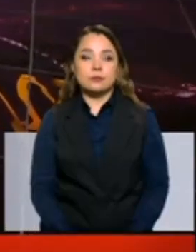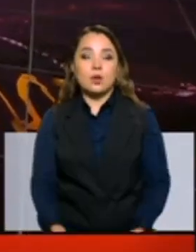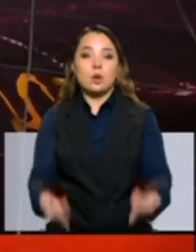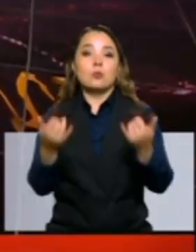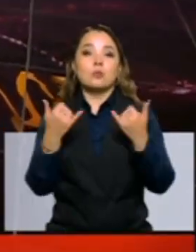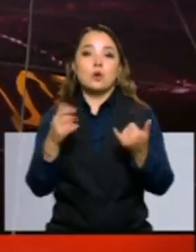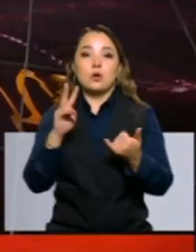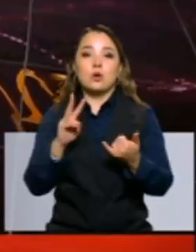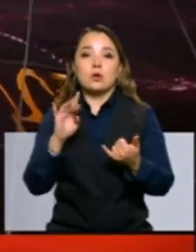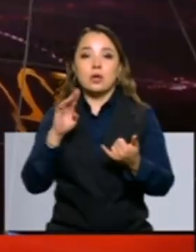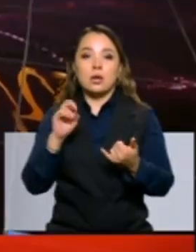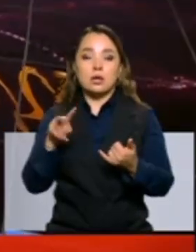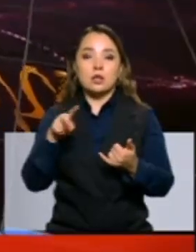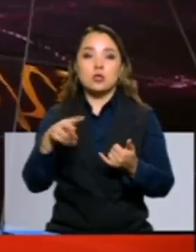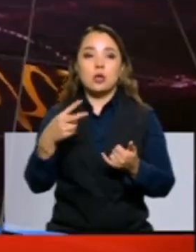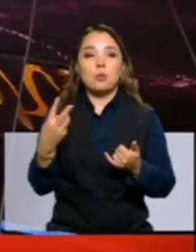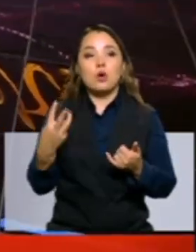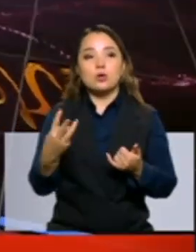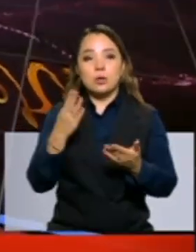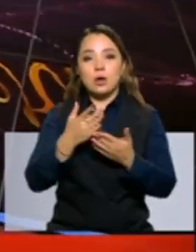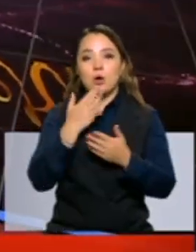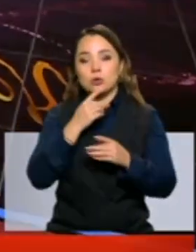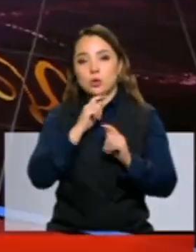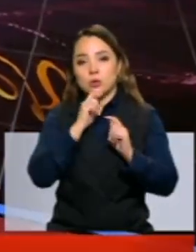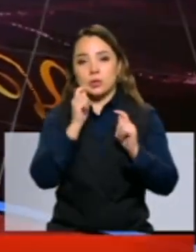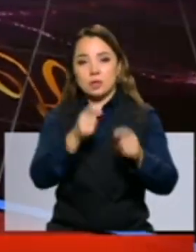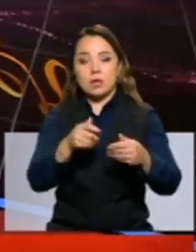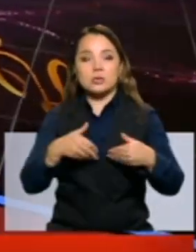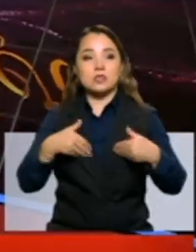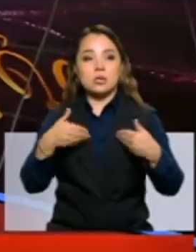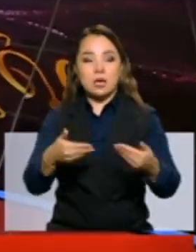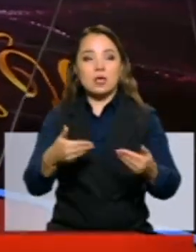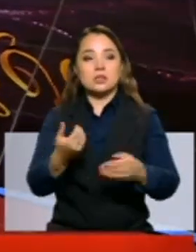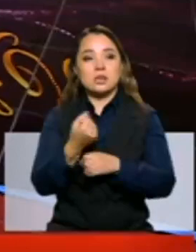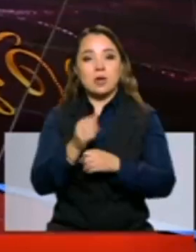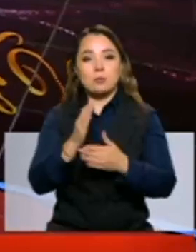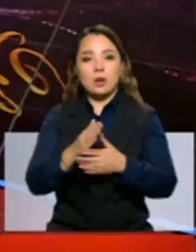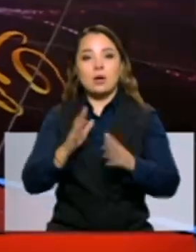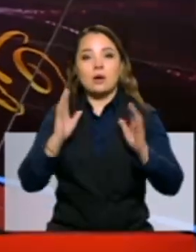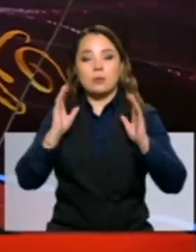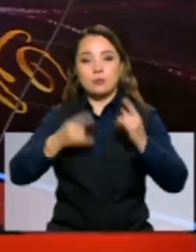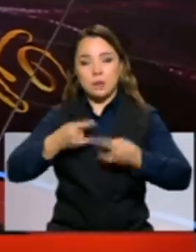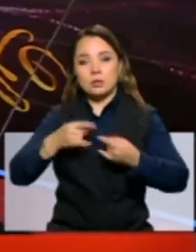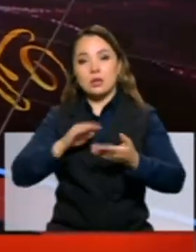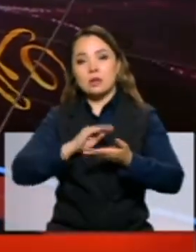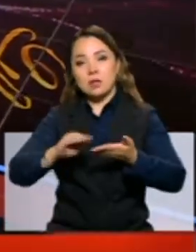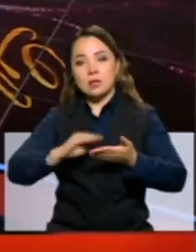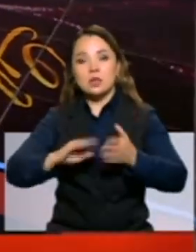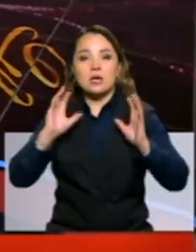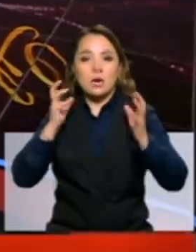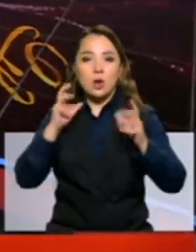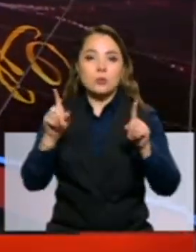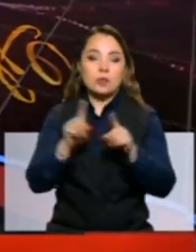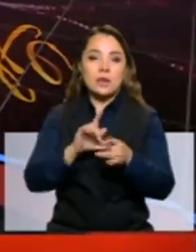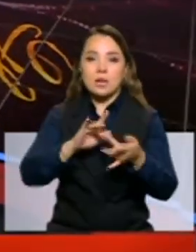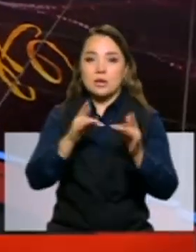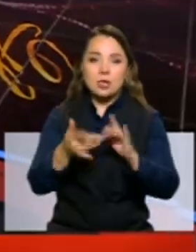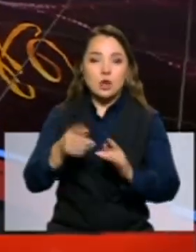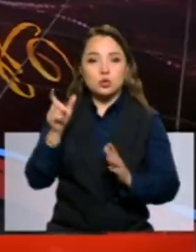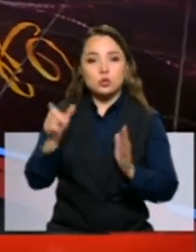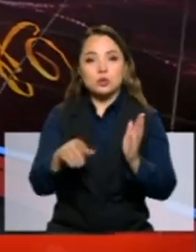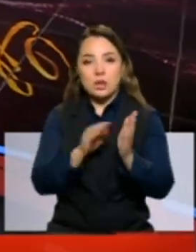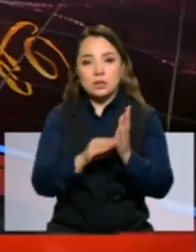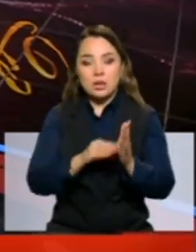Бүгін Үркер 2023 ұлттық сыйлығының жеңімпаздары анықталады. Баспа, радио және интернет журналистикасын қамтыған дүбірлі